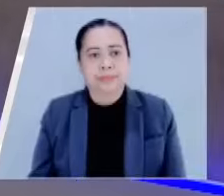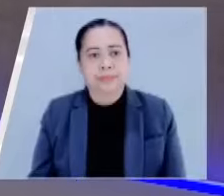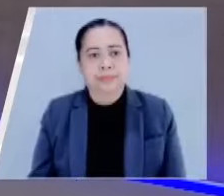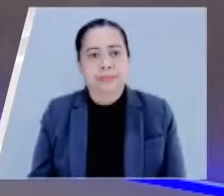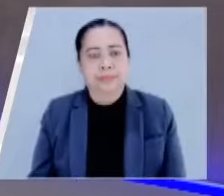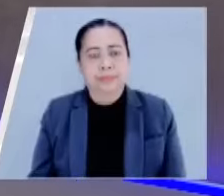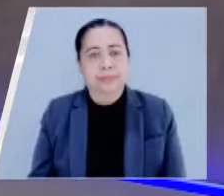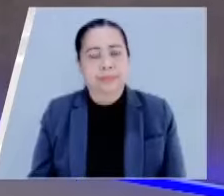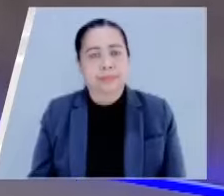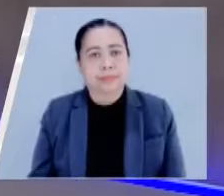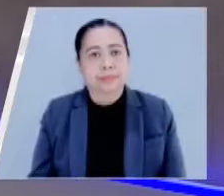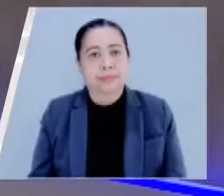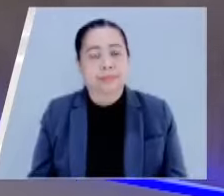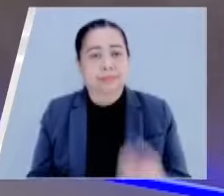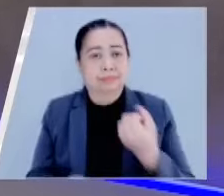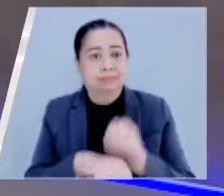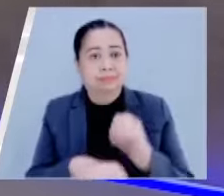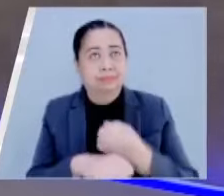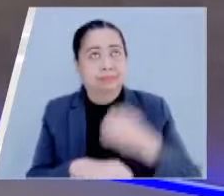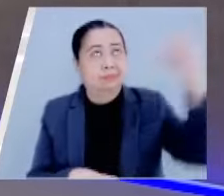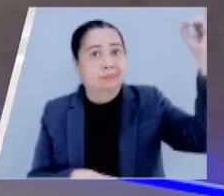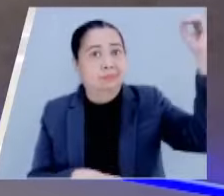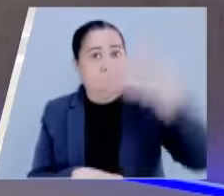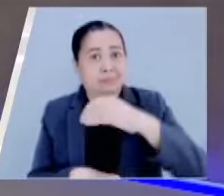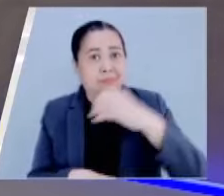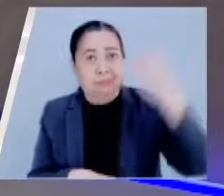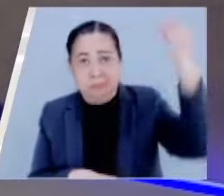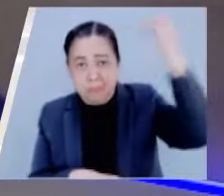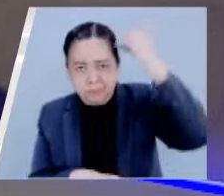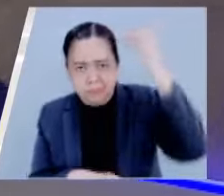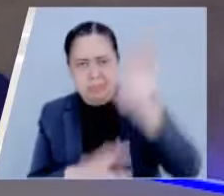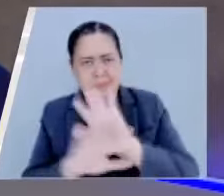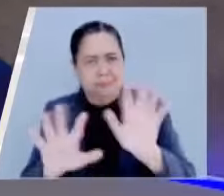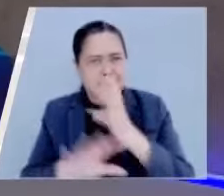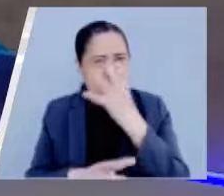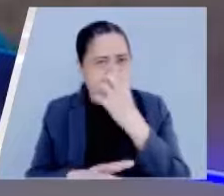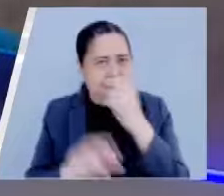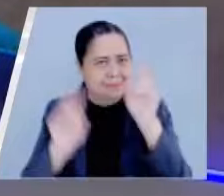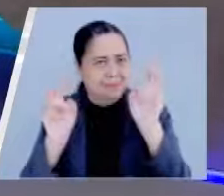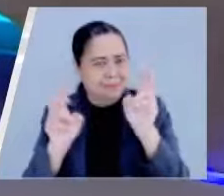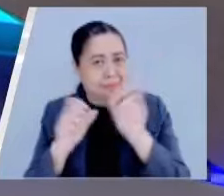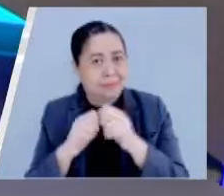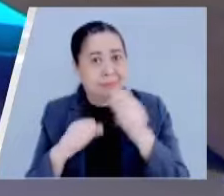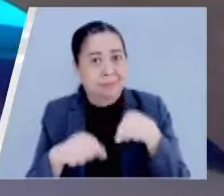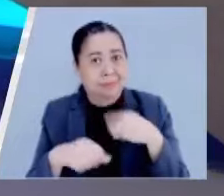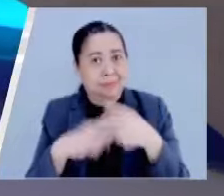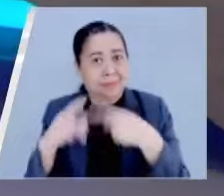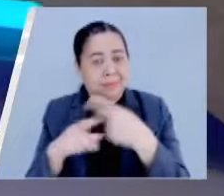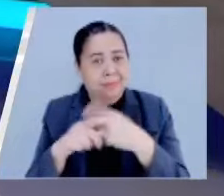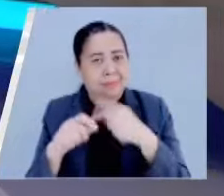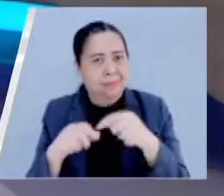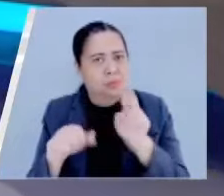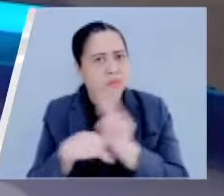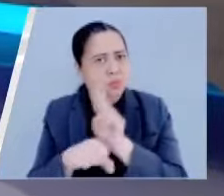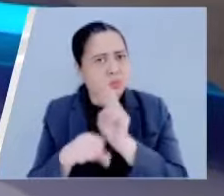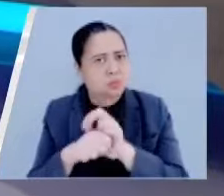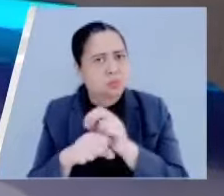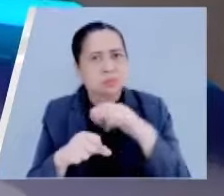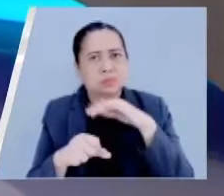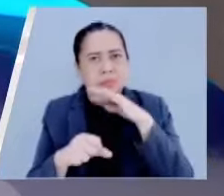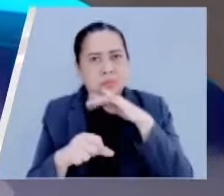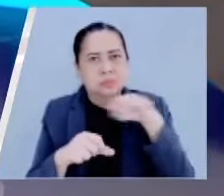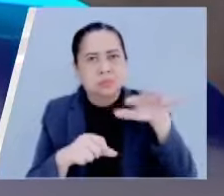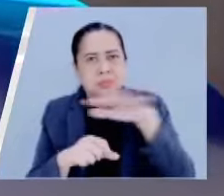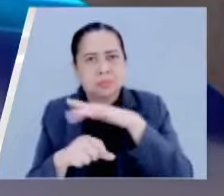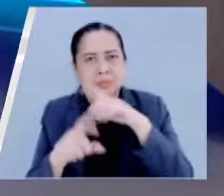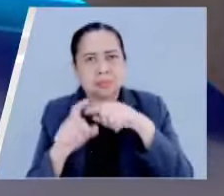Bato-bato sa langit, tamaan, di magagalit. Ang uri ng bato na yan, pwede raw gamitin para linisin ang air pollution mula sa